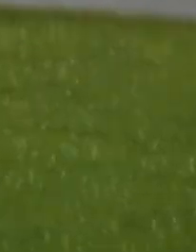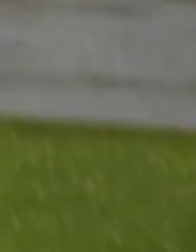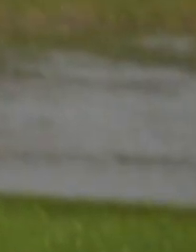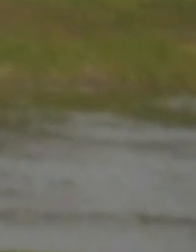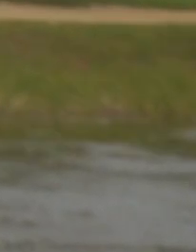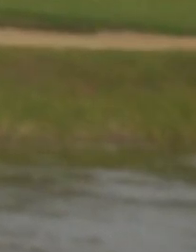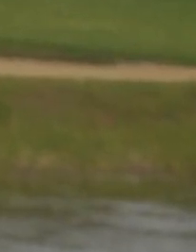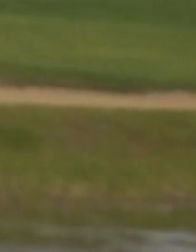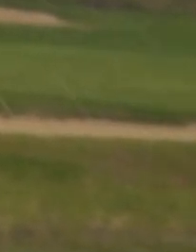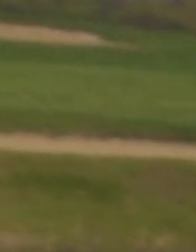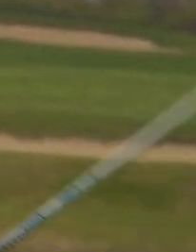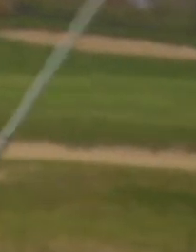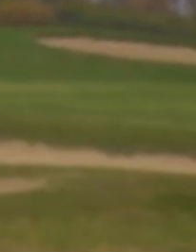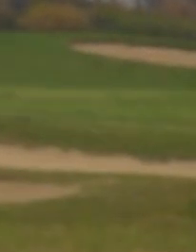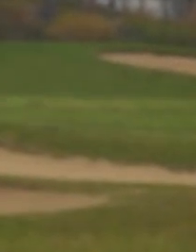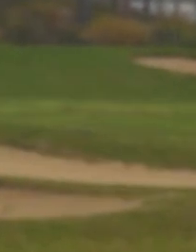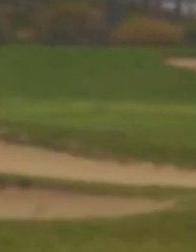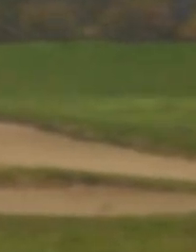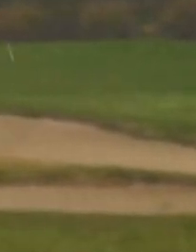야!